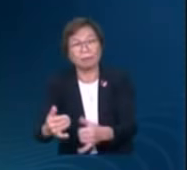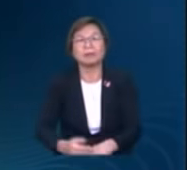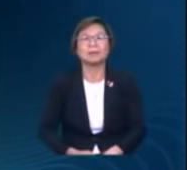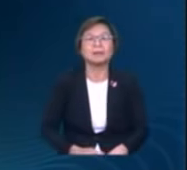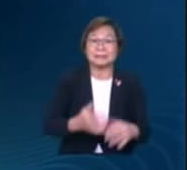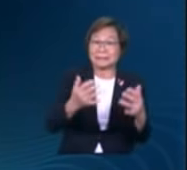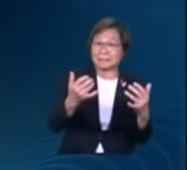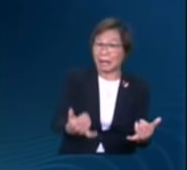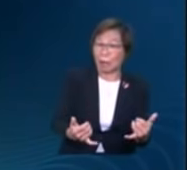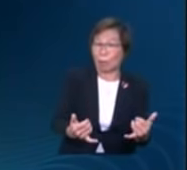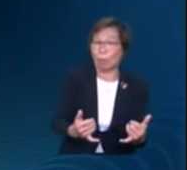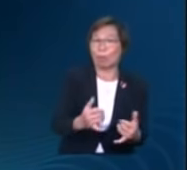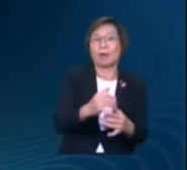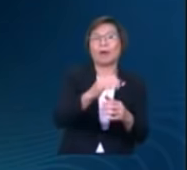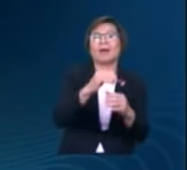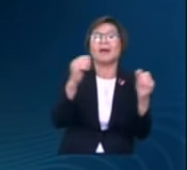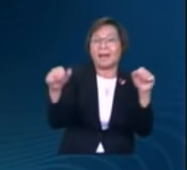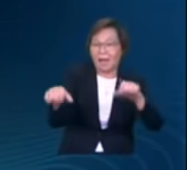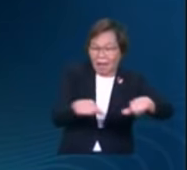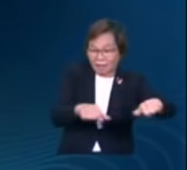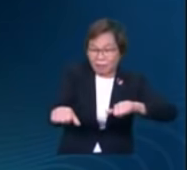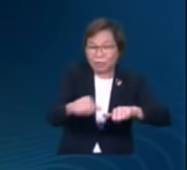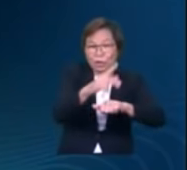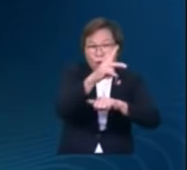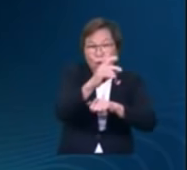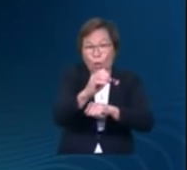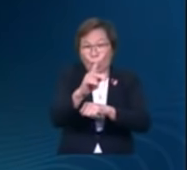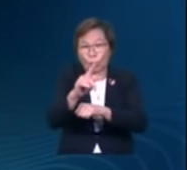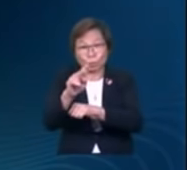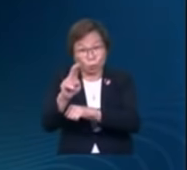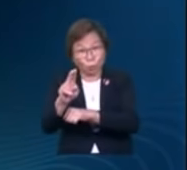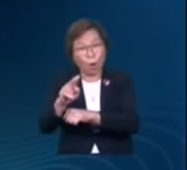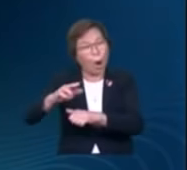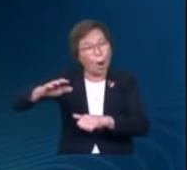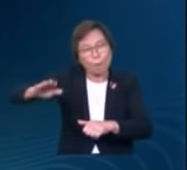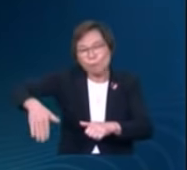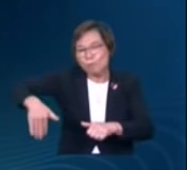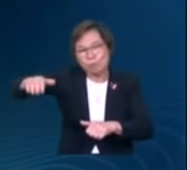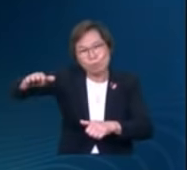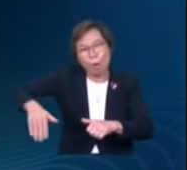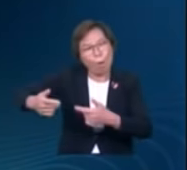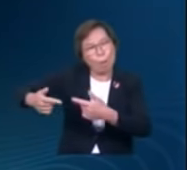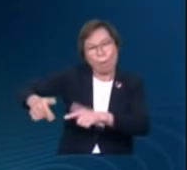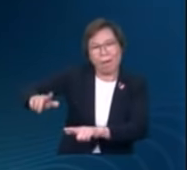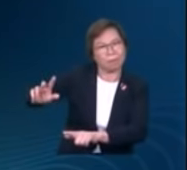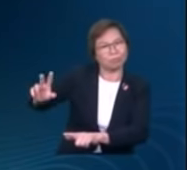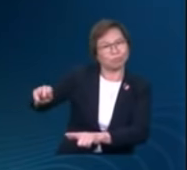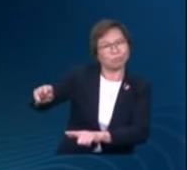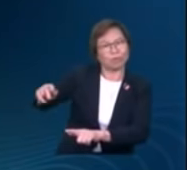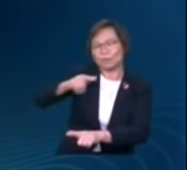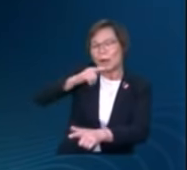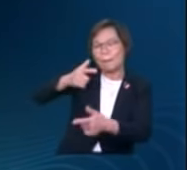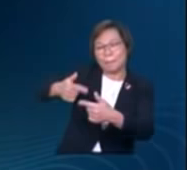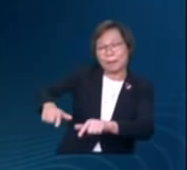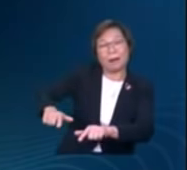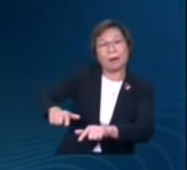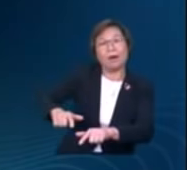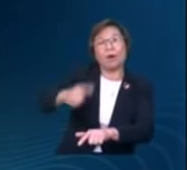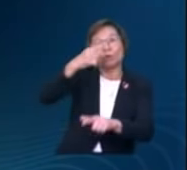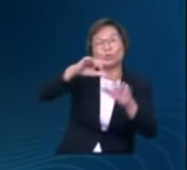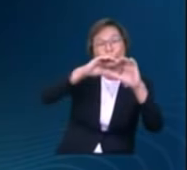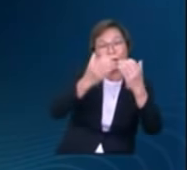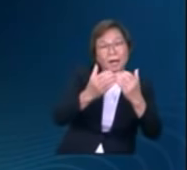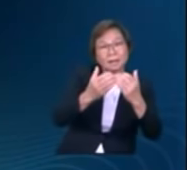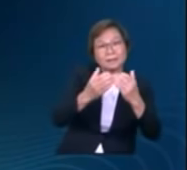buat mastiin Iya buat masa ini aktiviti kokurikulum masih belum dibenarkan namun begitu untuk